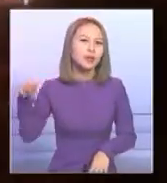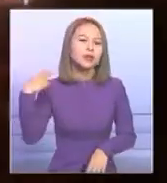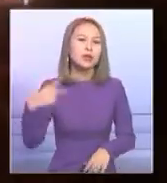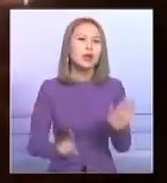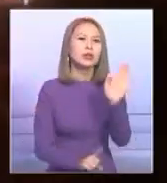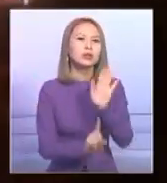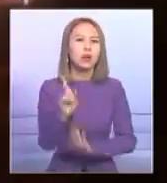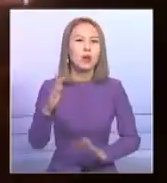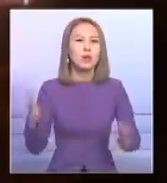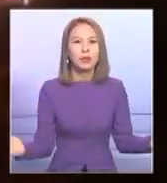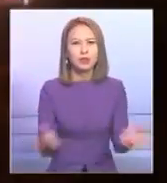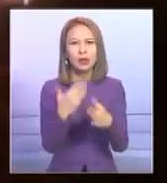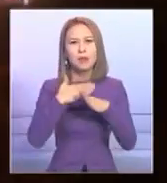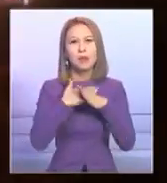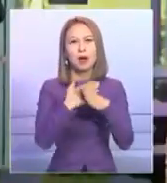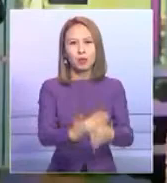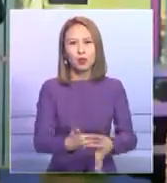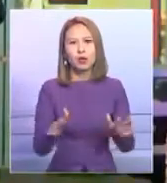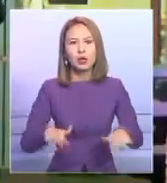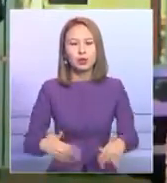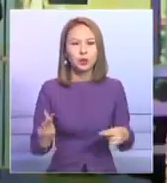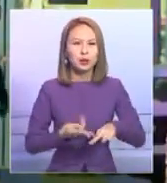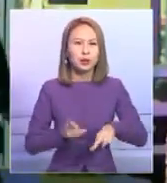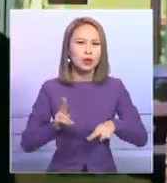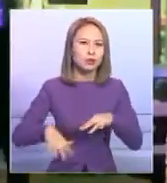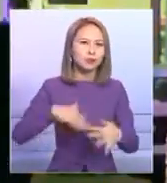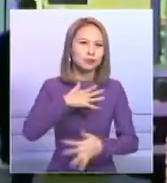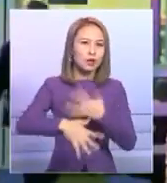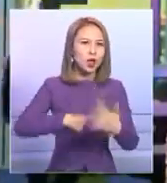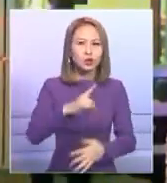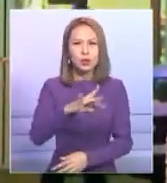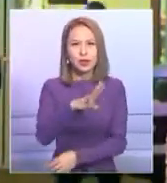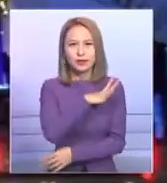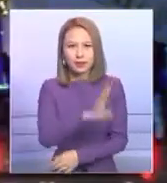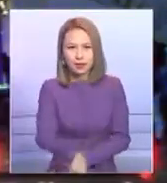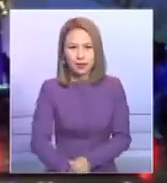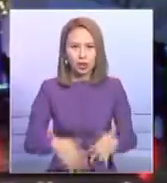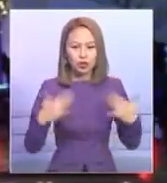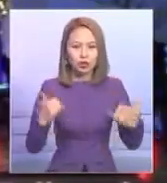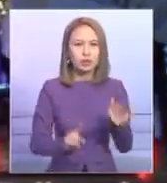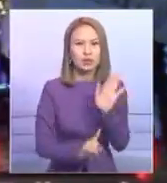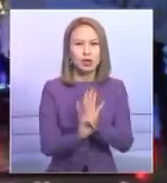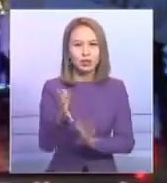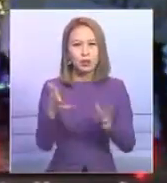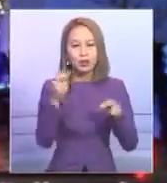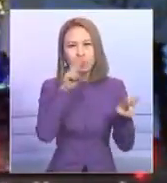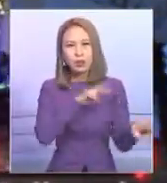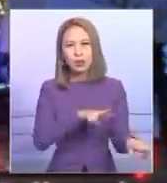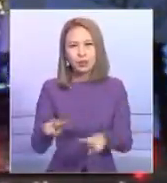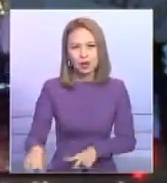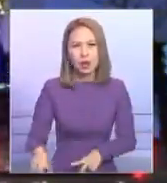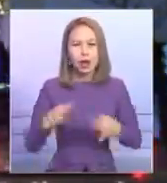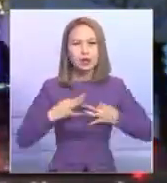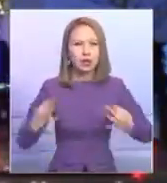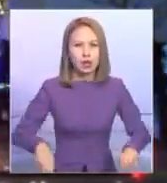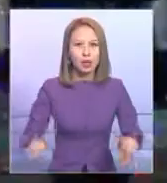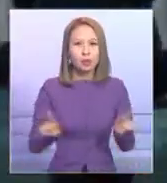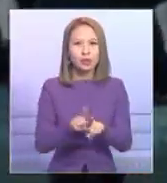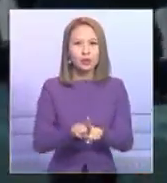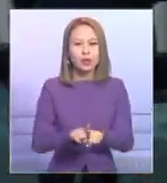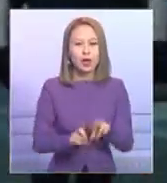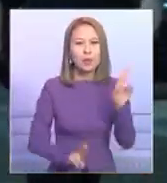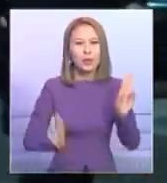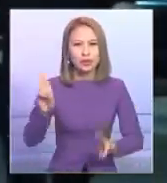президенттің жақтастары мен қарсыластары арасында қақтығысы болдырмау үшін барлық шара қолға алынып жатыр. Алдын ала мәлімет бойынша салтанатты